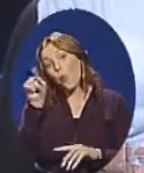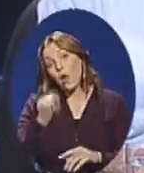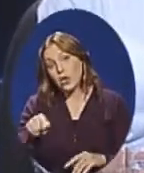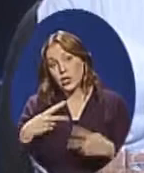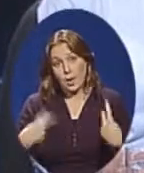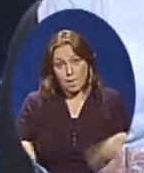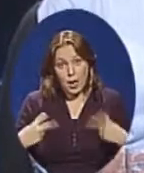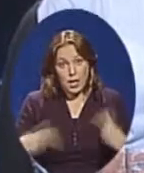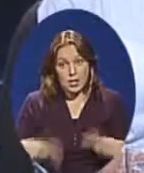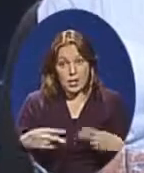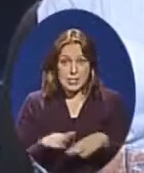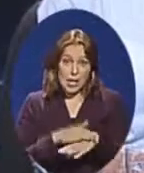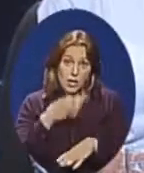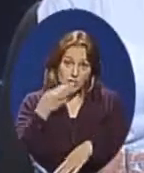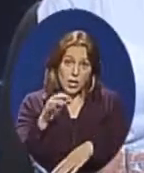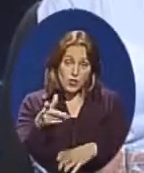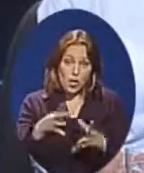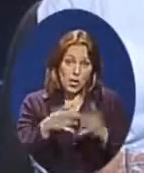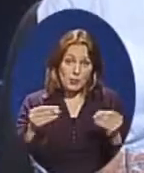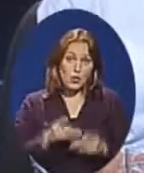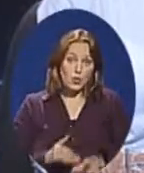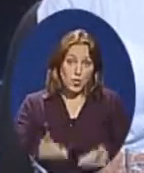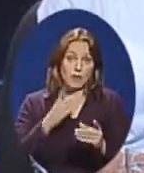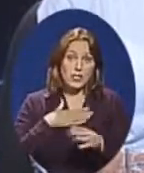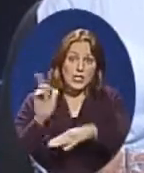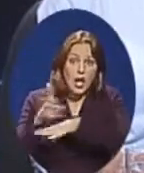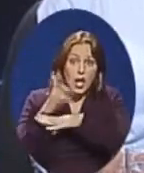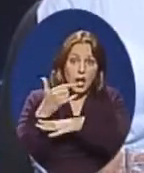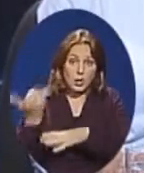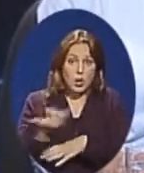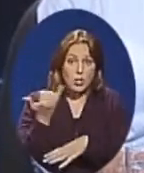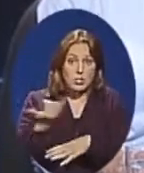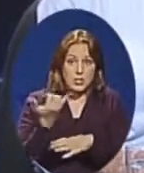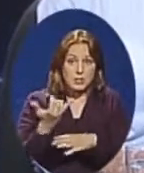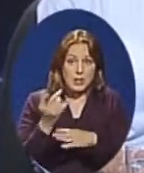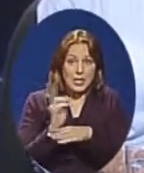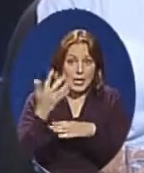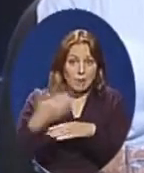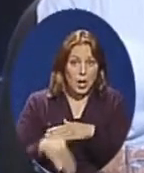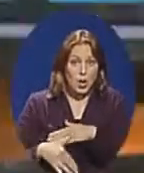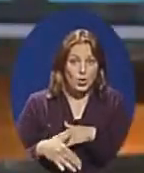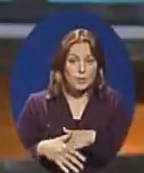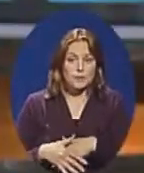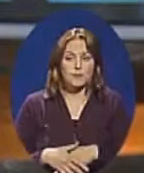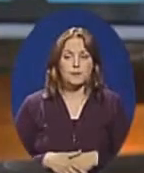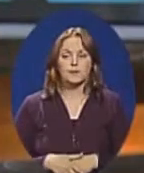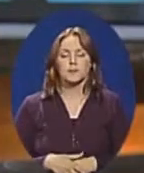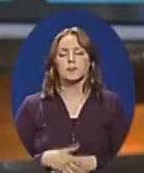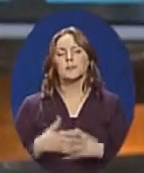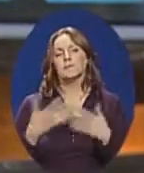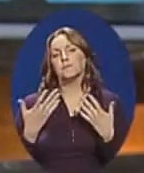שפחדת, סליחה לשאלה, שאולי תאבד אותו בדרך ורצית לתעד כל הזמן את הרגעים האחרונים.